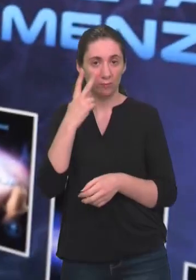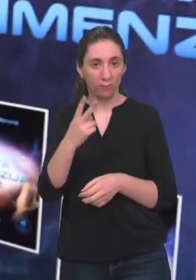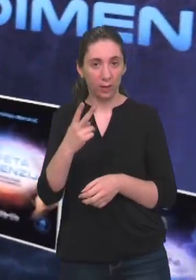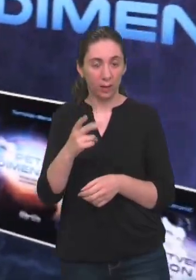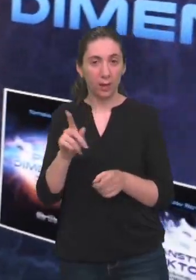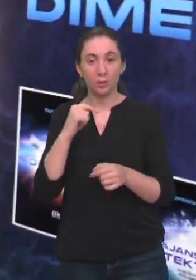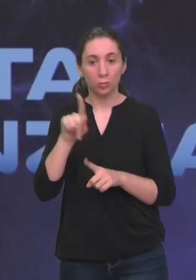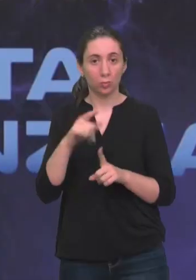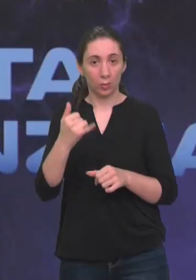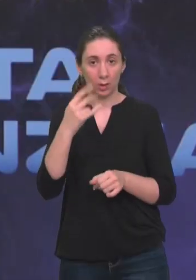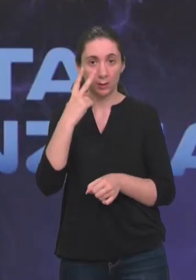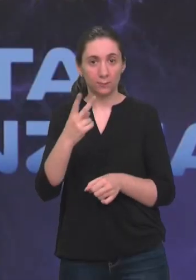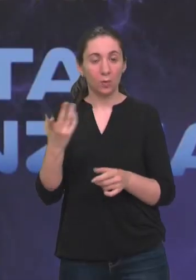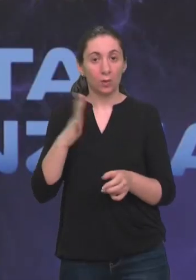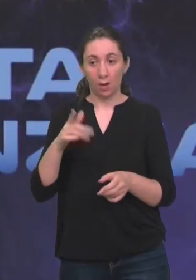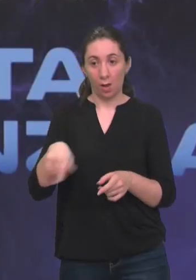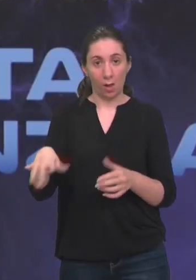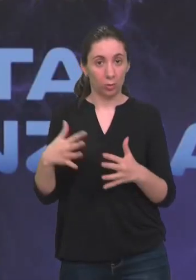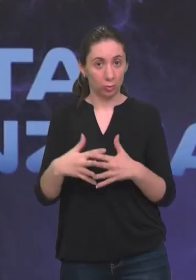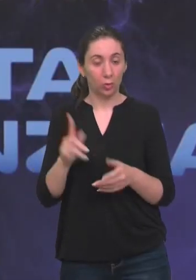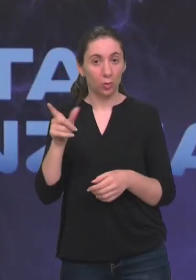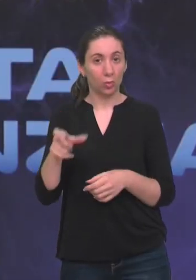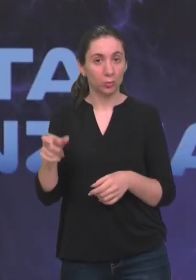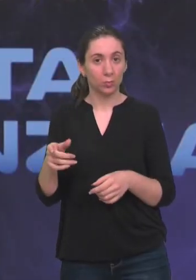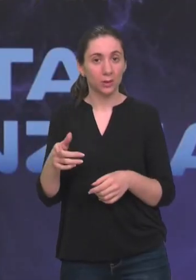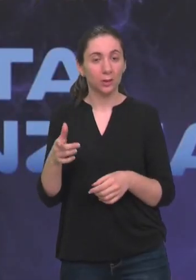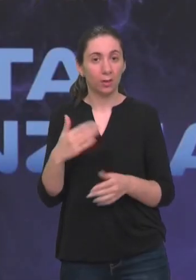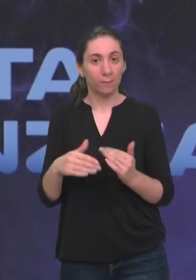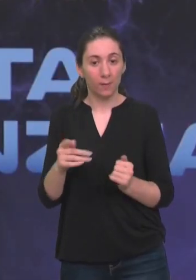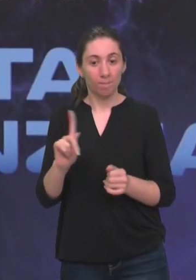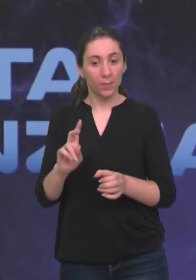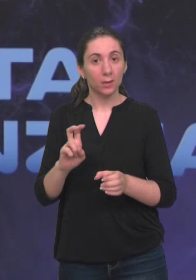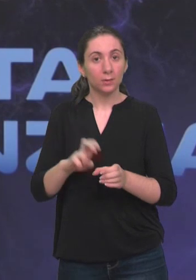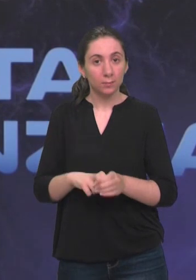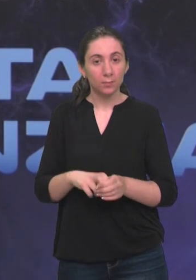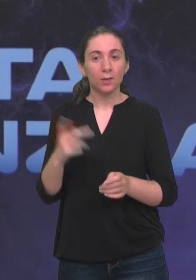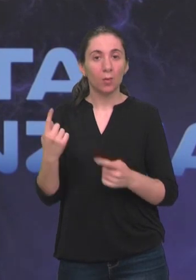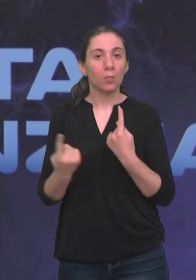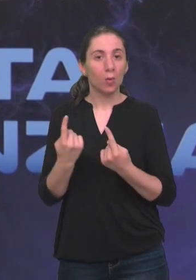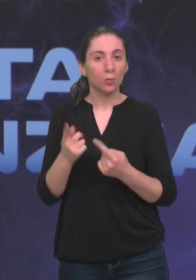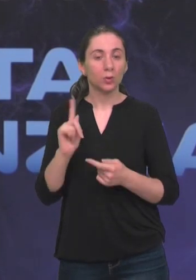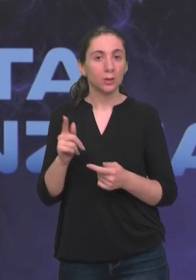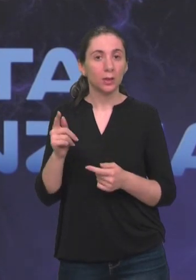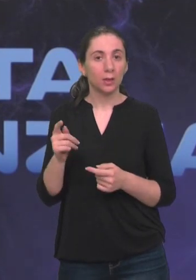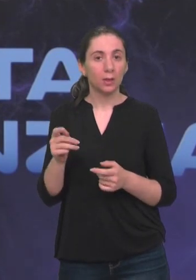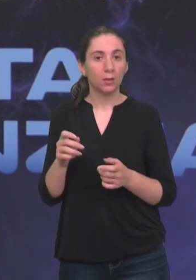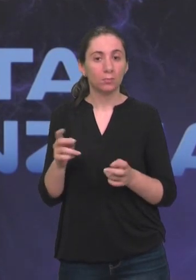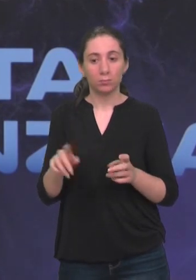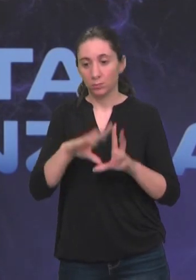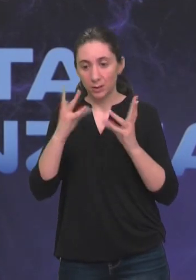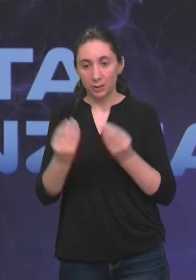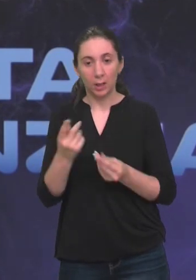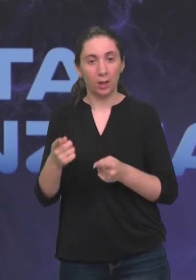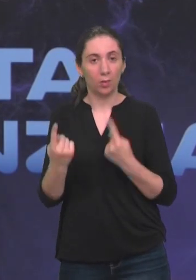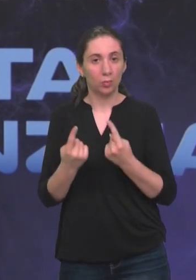smo i također danas koliko građana, ali i osoba s invaliditetom, ne samo da je sudjelovalo na samoj promociji, već u samoj kreaciji cijeloga